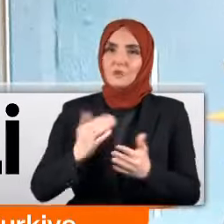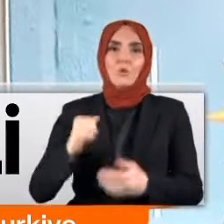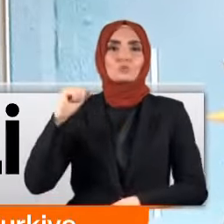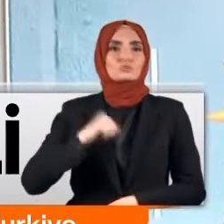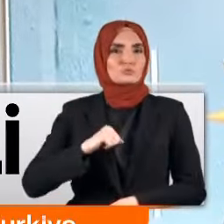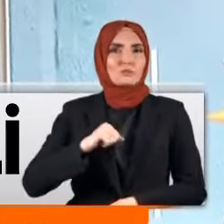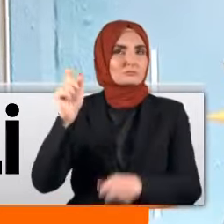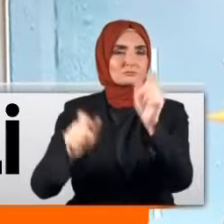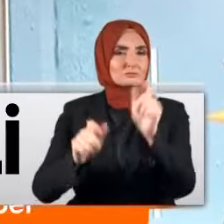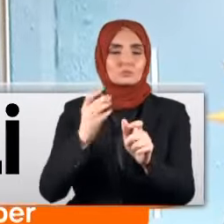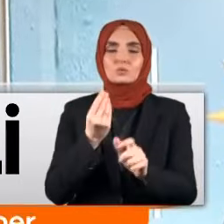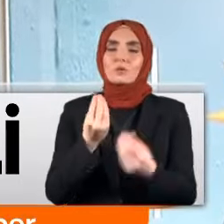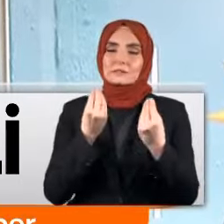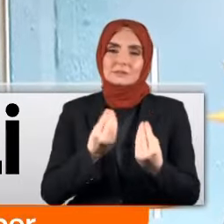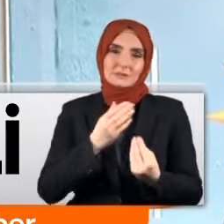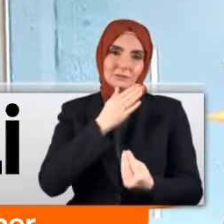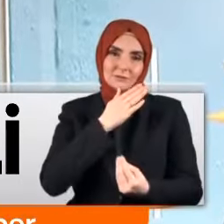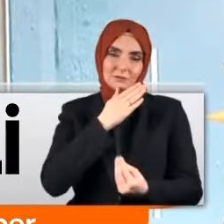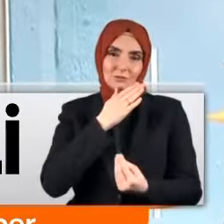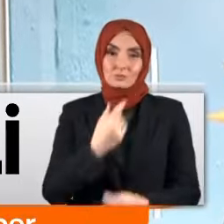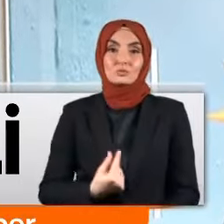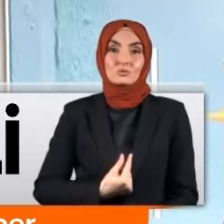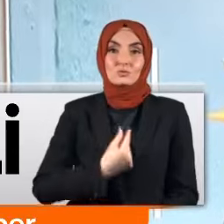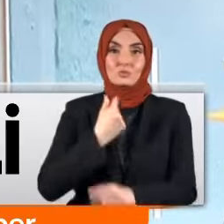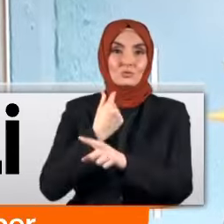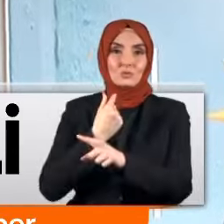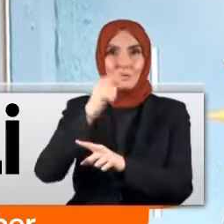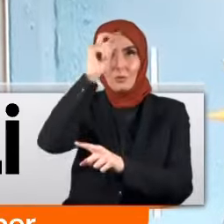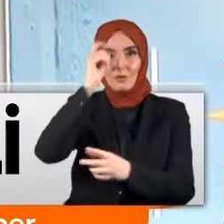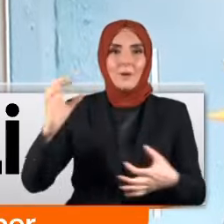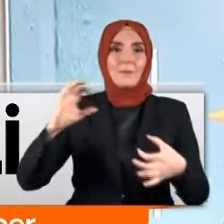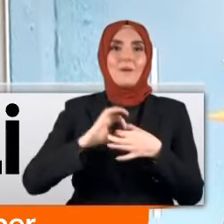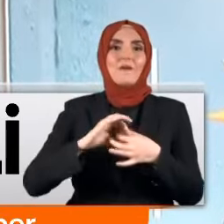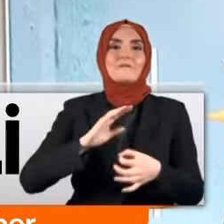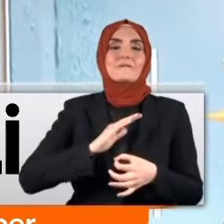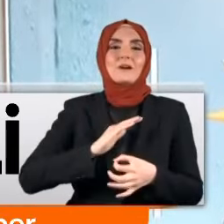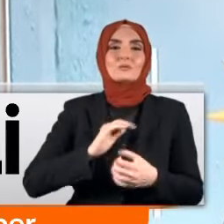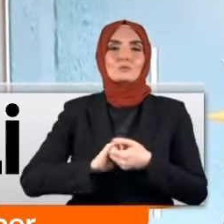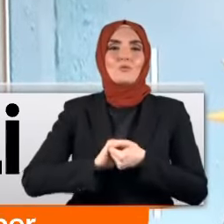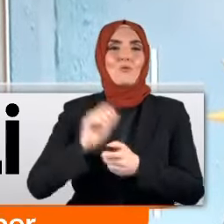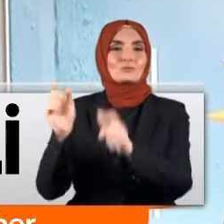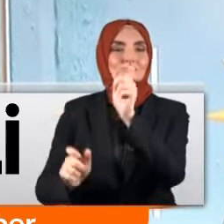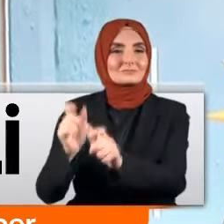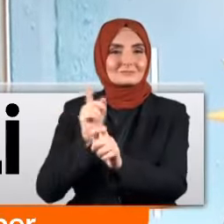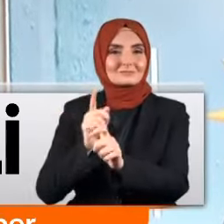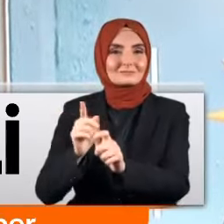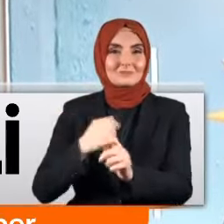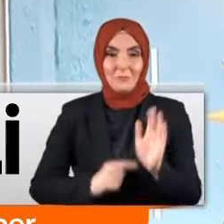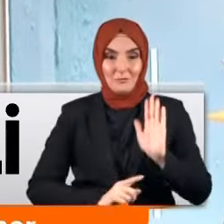biliyor. Umutlarını Türkiye'ye bağlamış dostlarımız bizim bu başarılarımızla gurur duyarken